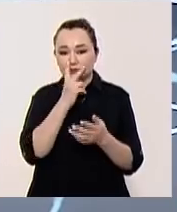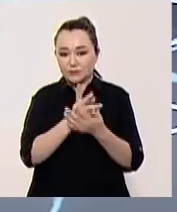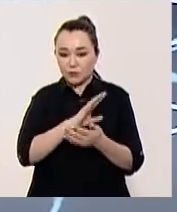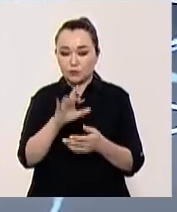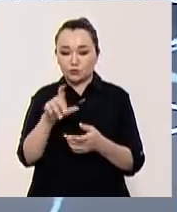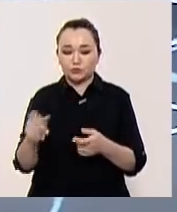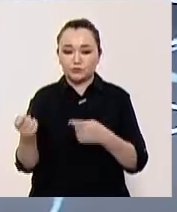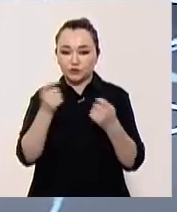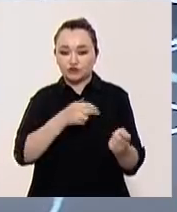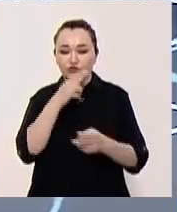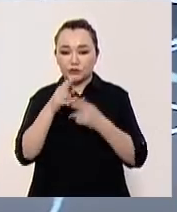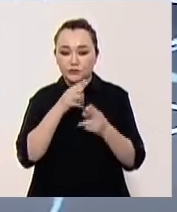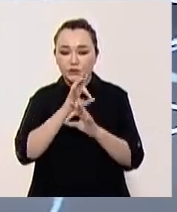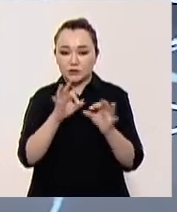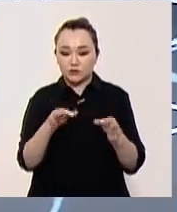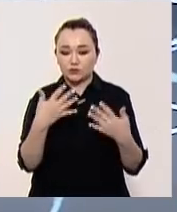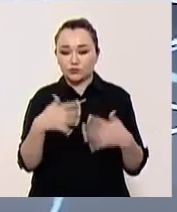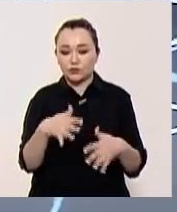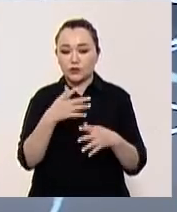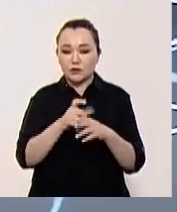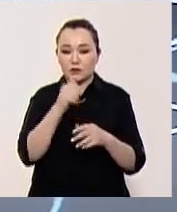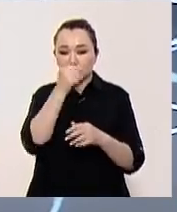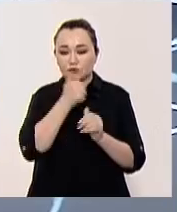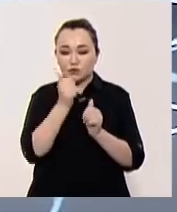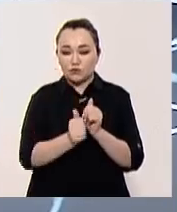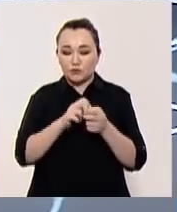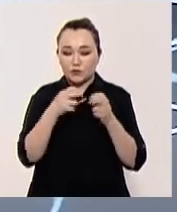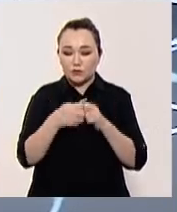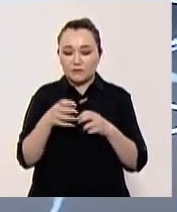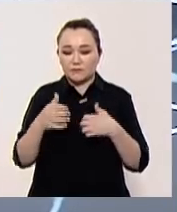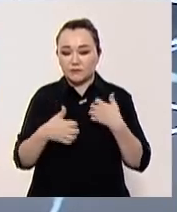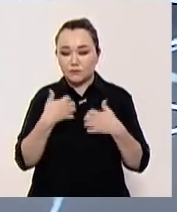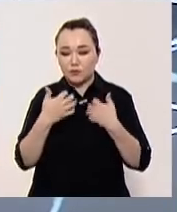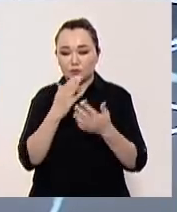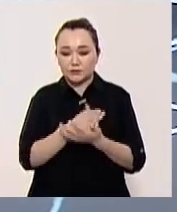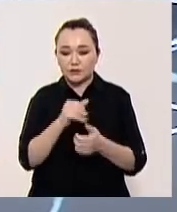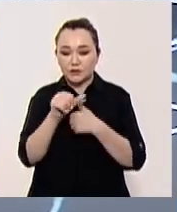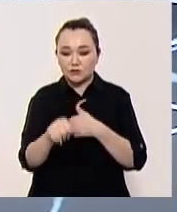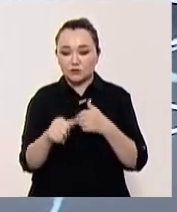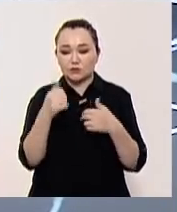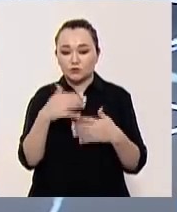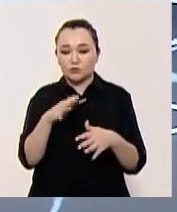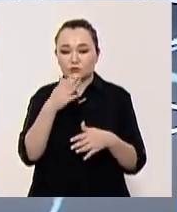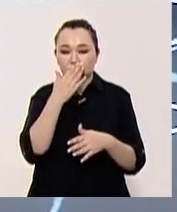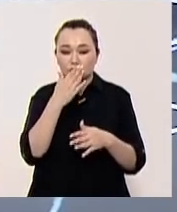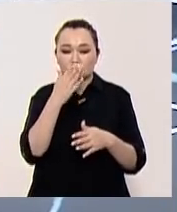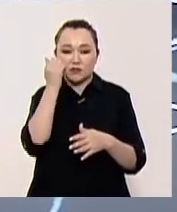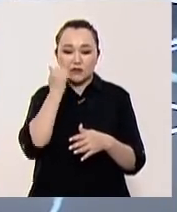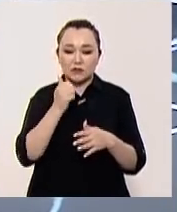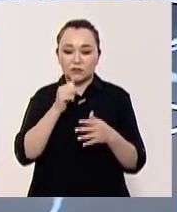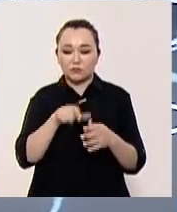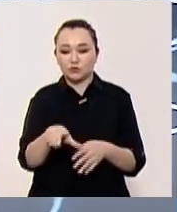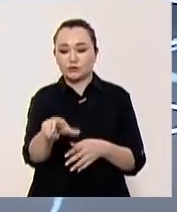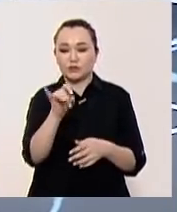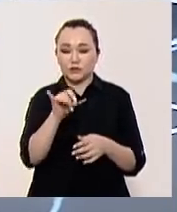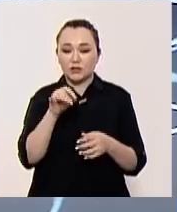шағымын арқалай келген екен. Оларды жылдар бойы шешілмей келе жатқан мәселелер алаңдатады, әсіресе тозығы жеткен жол, интернеттің жоқтығы